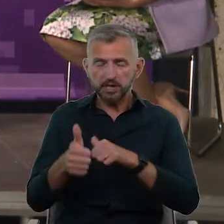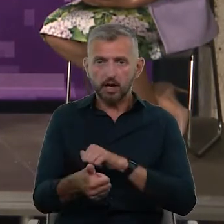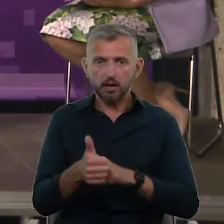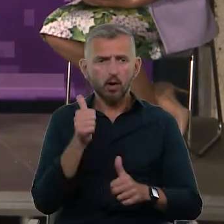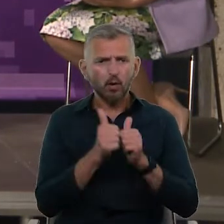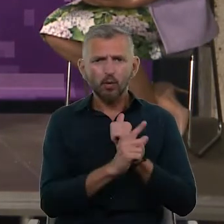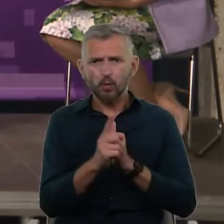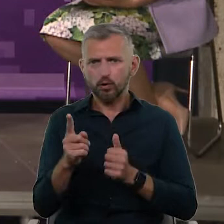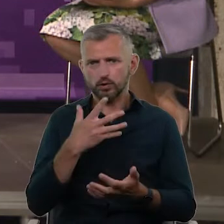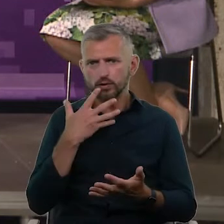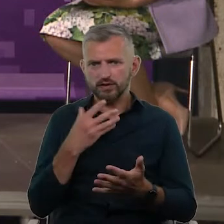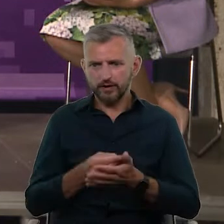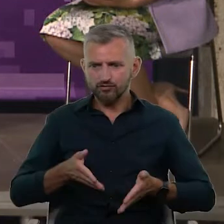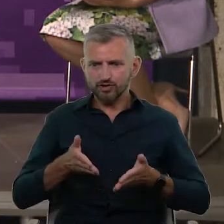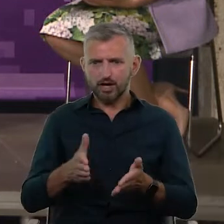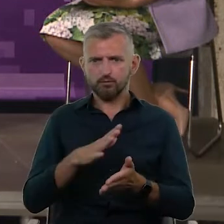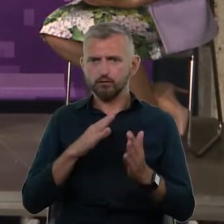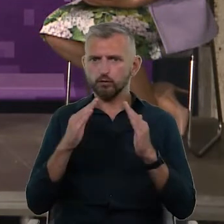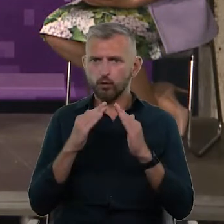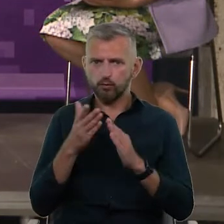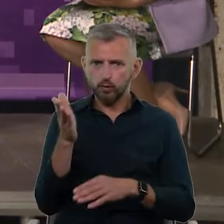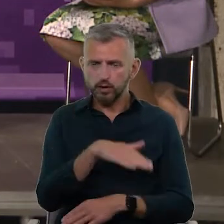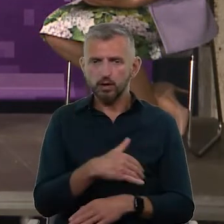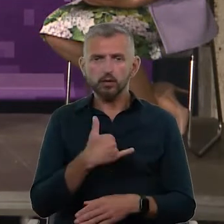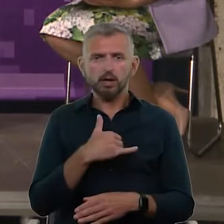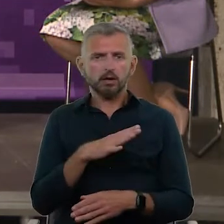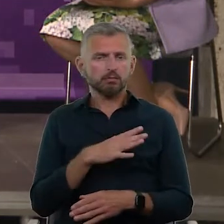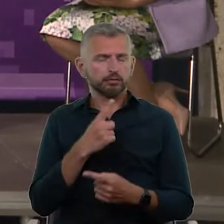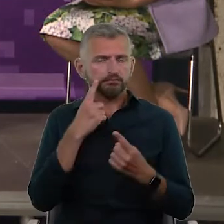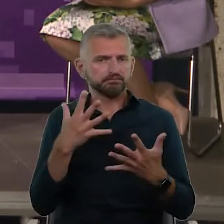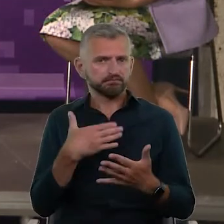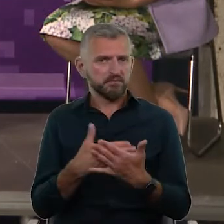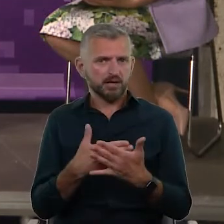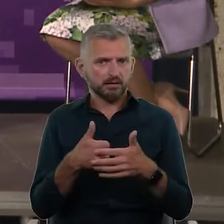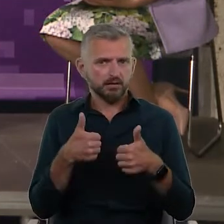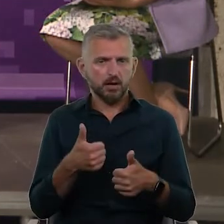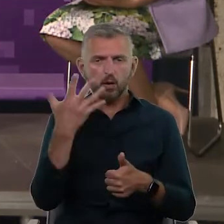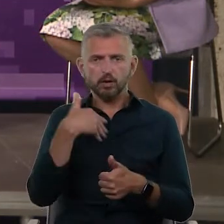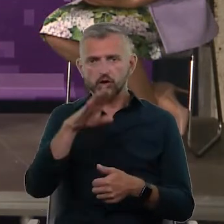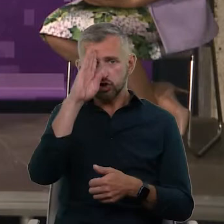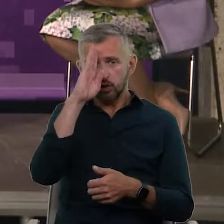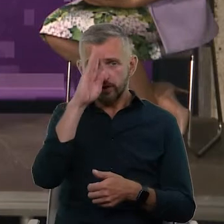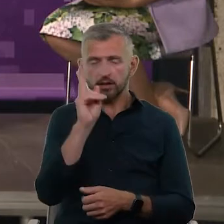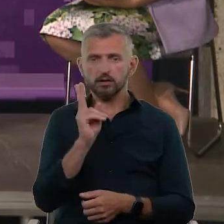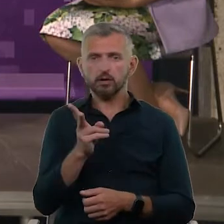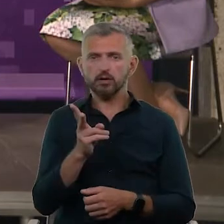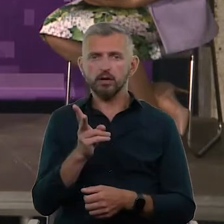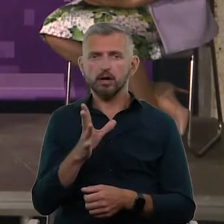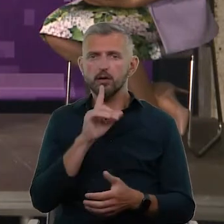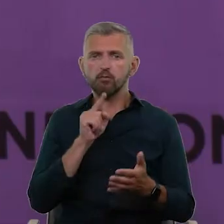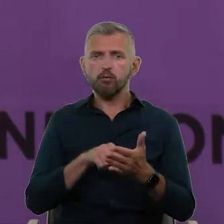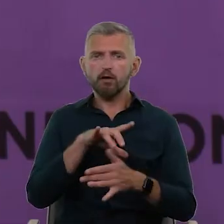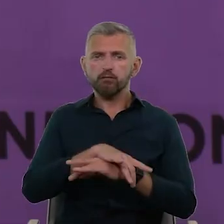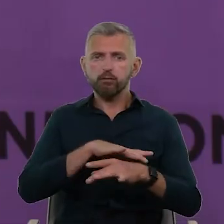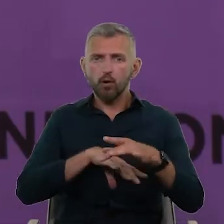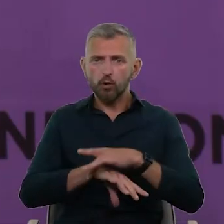кожного свій шлях був додому. У нас був дуже яскравий приклад, коли чоловік, який попав у